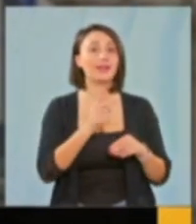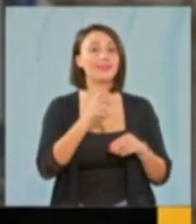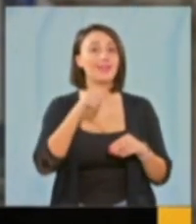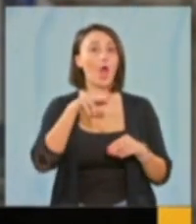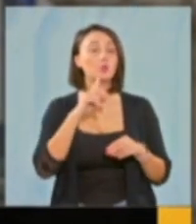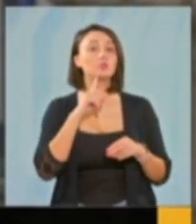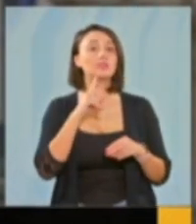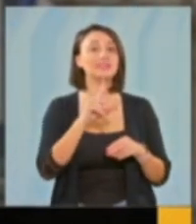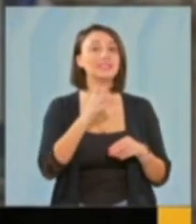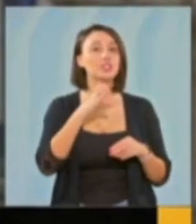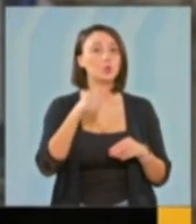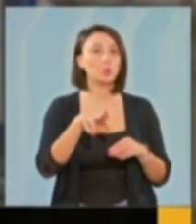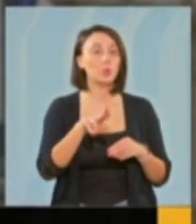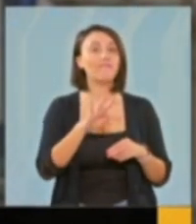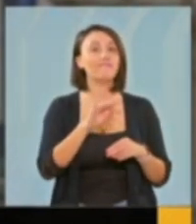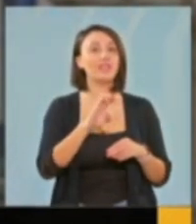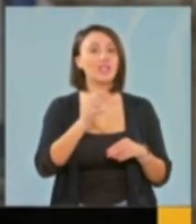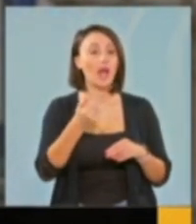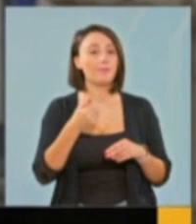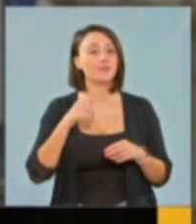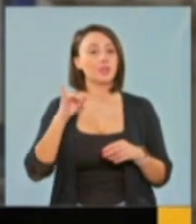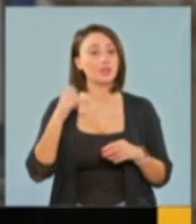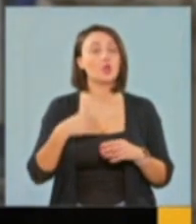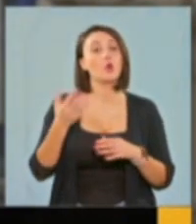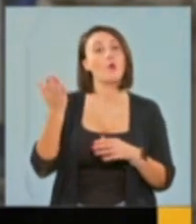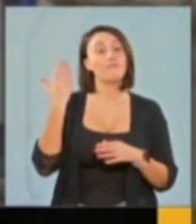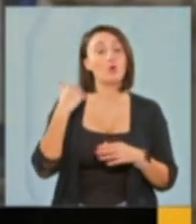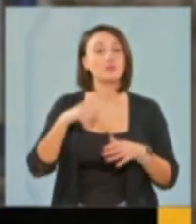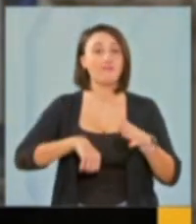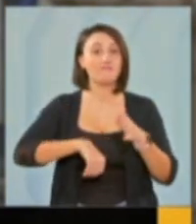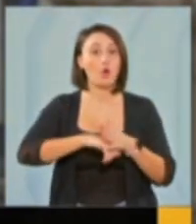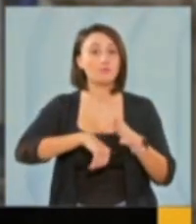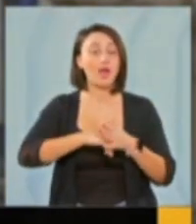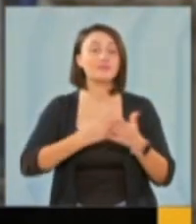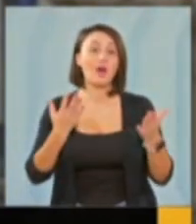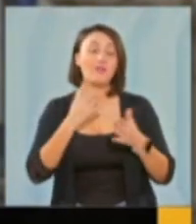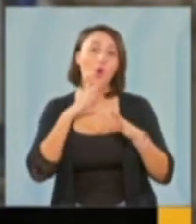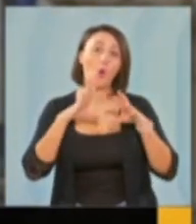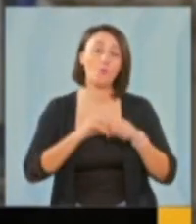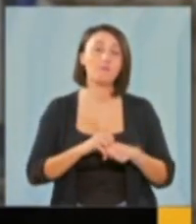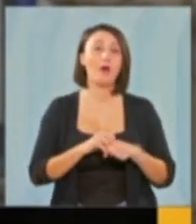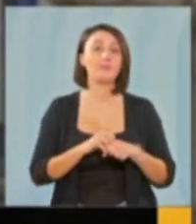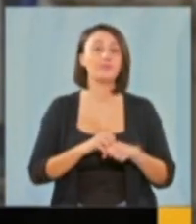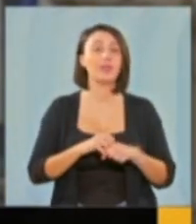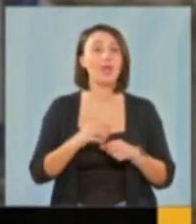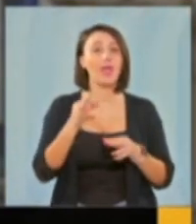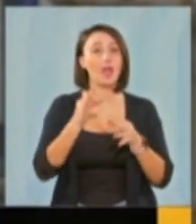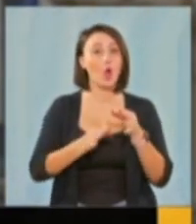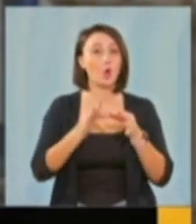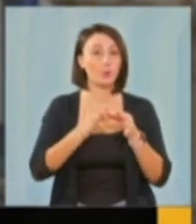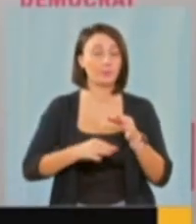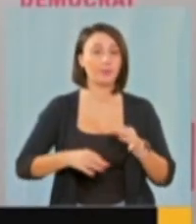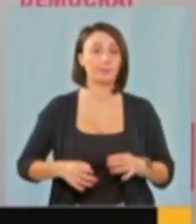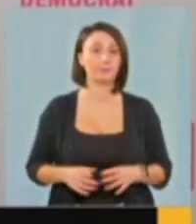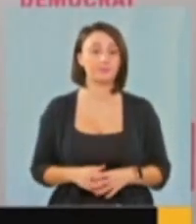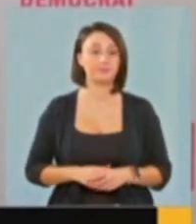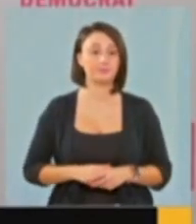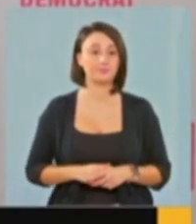Vasile dâncu stau Gabriela Firea dar și un fost pot balast care va ocupa portofoliul de la economie